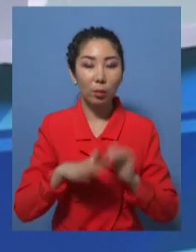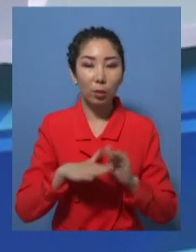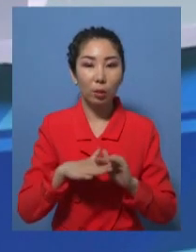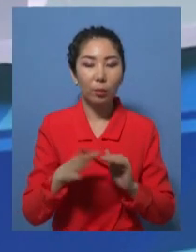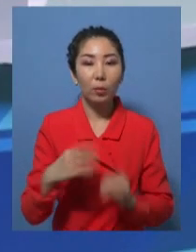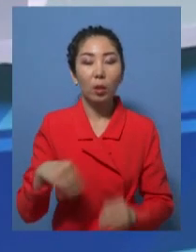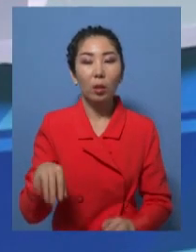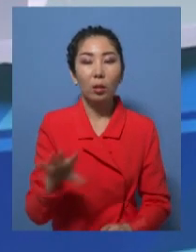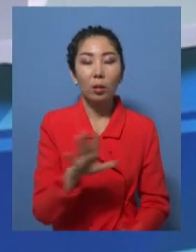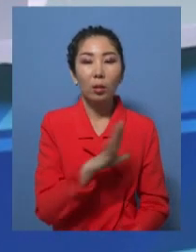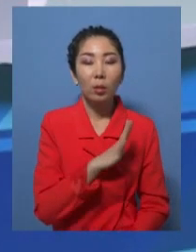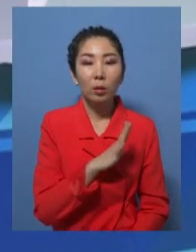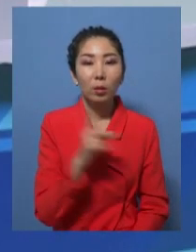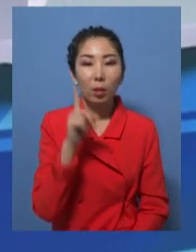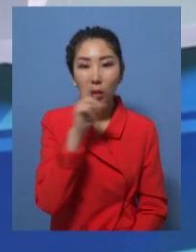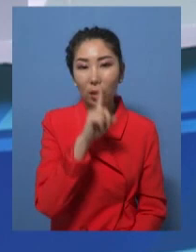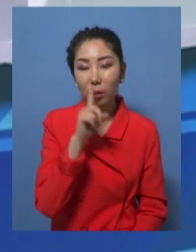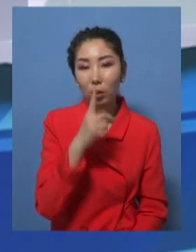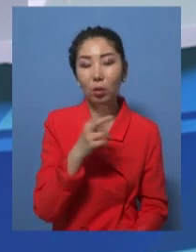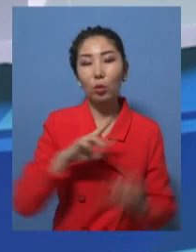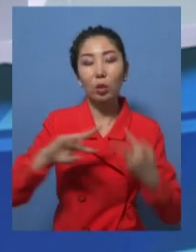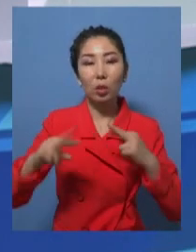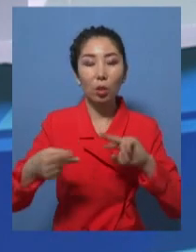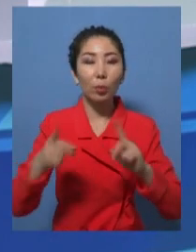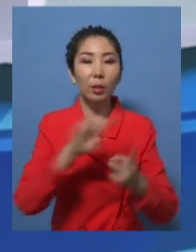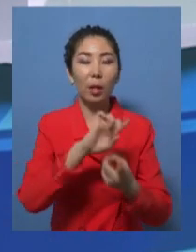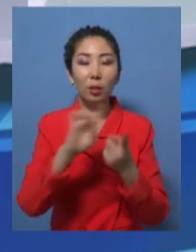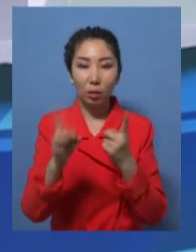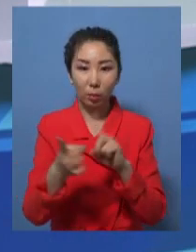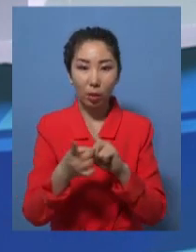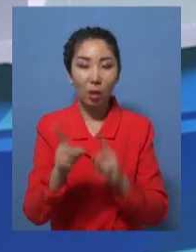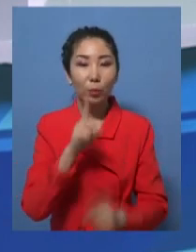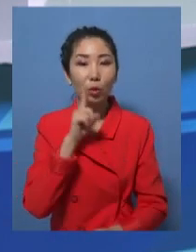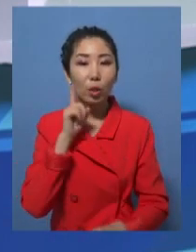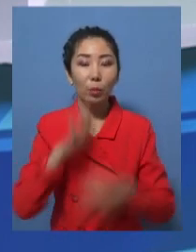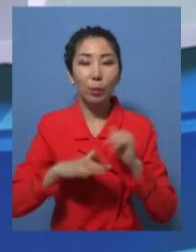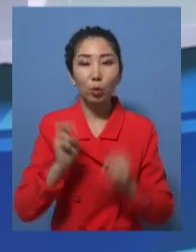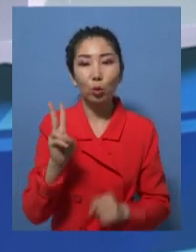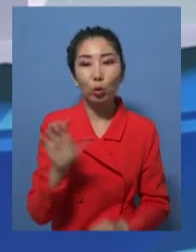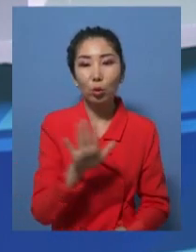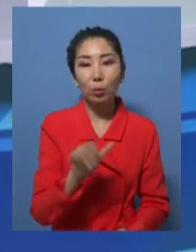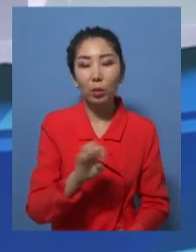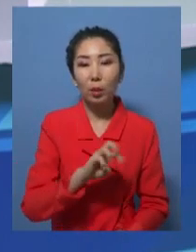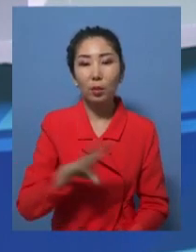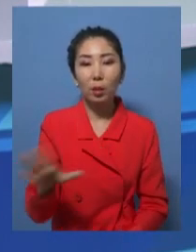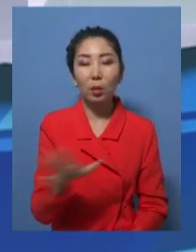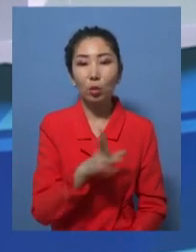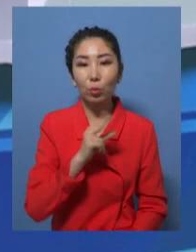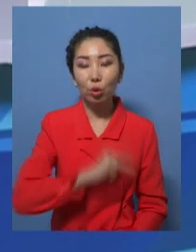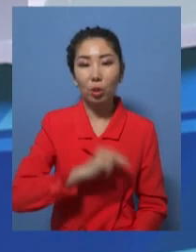Жастар практикасы деген секілді бірақ кішкене өзгешелеу. Мәселен, жас маман 200 мың теңгенің жұмысын жасайтын